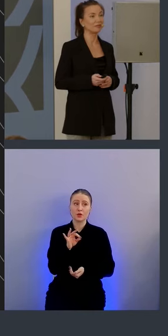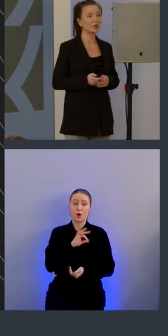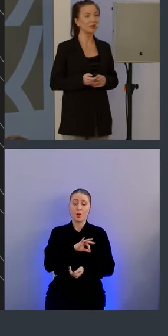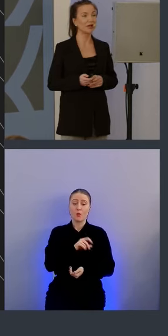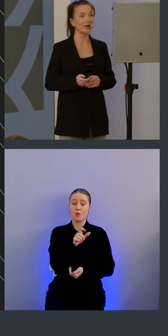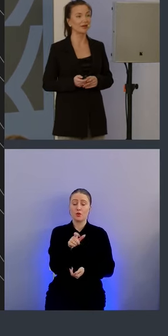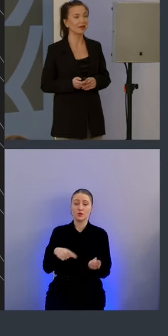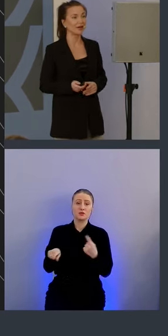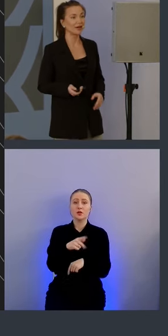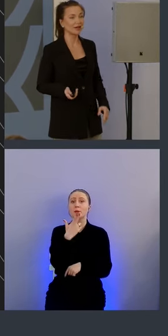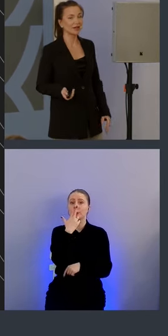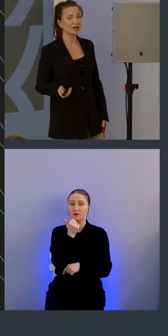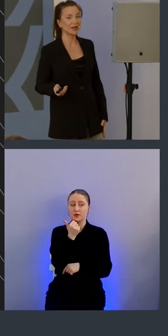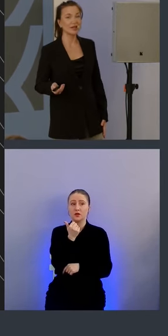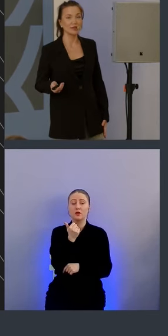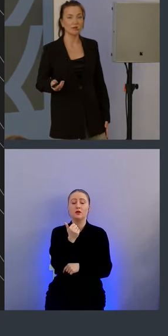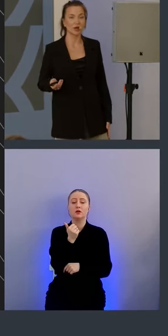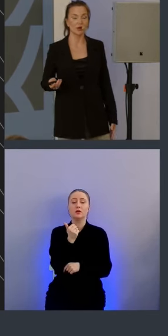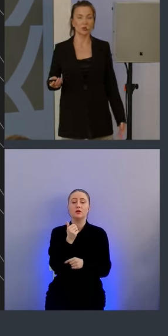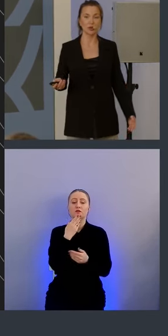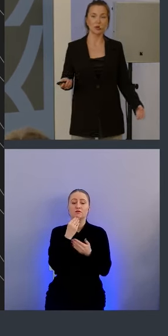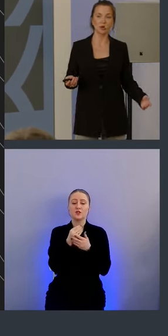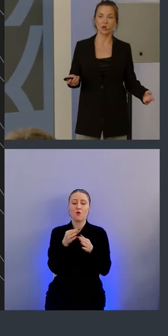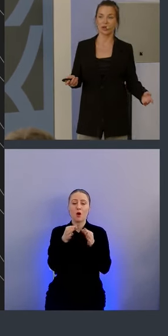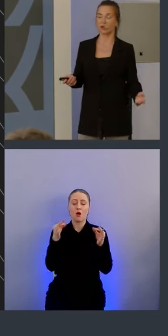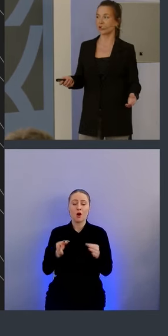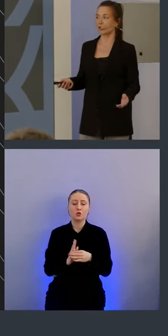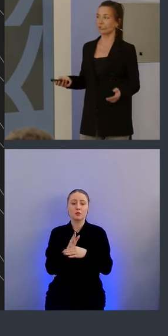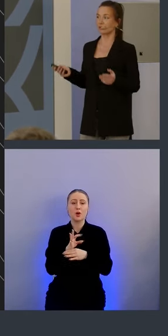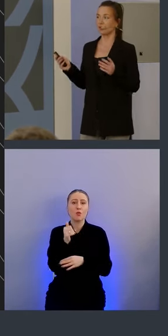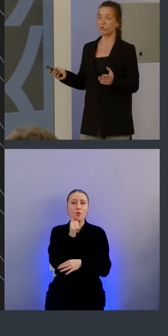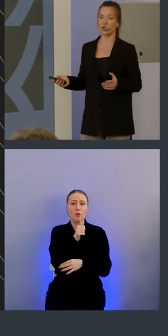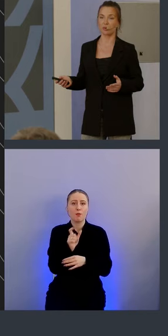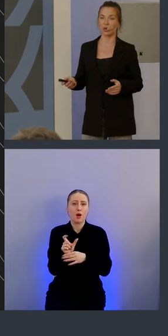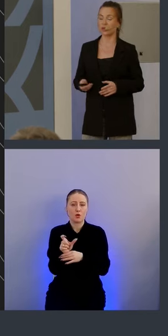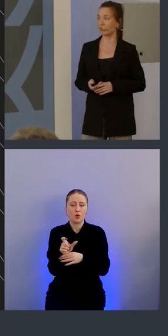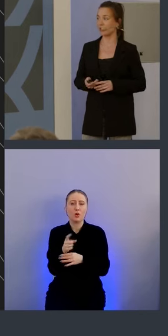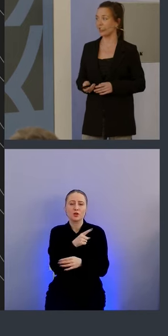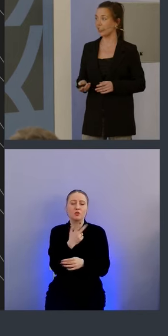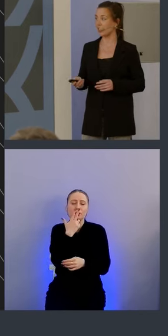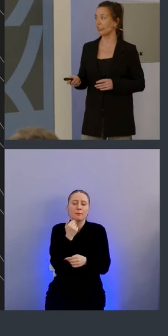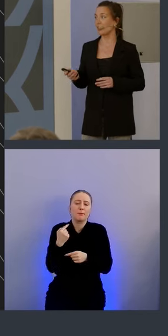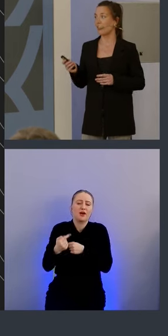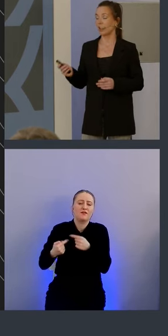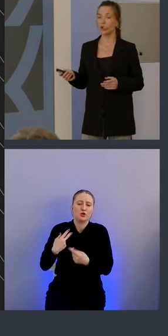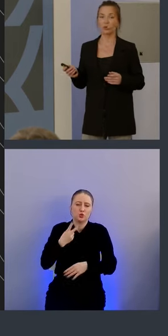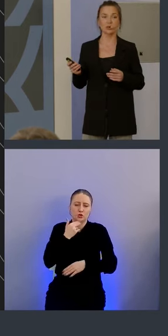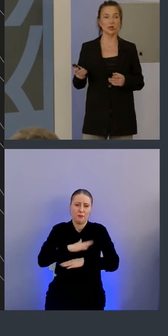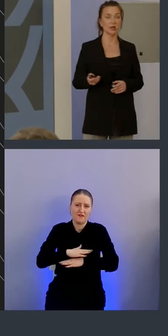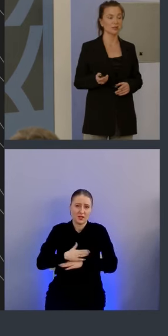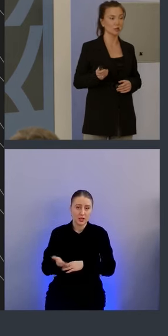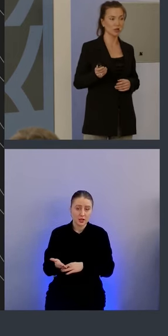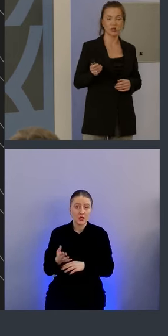пользователи привыкли заходить в свой аккаунт по паролю, для них это привычный паттерн поведения,